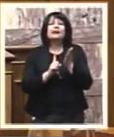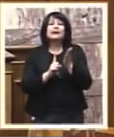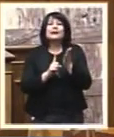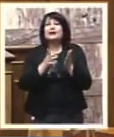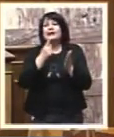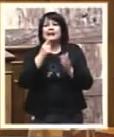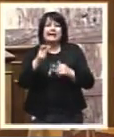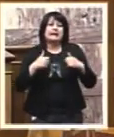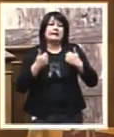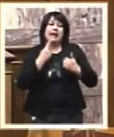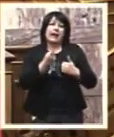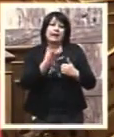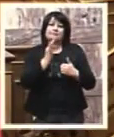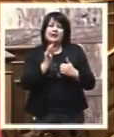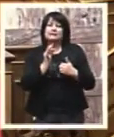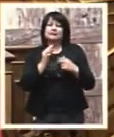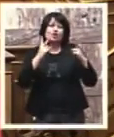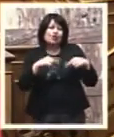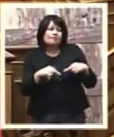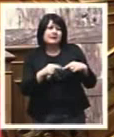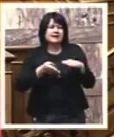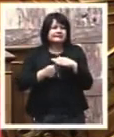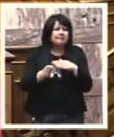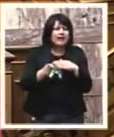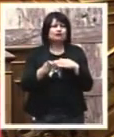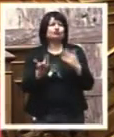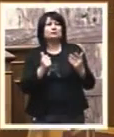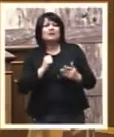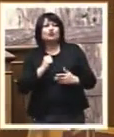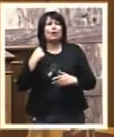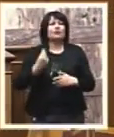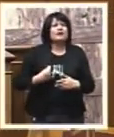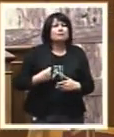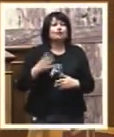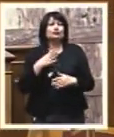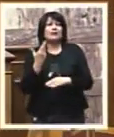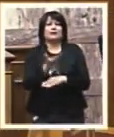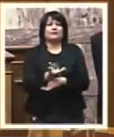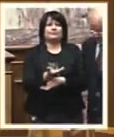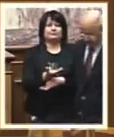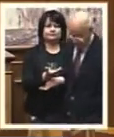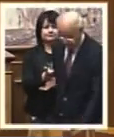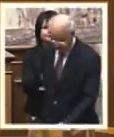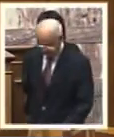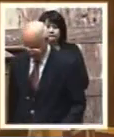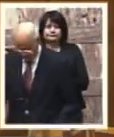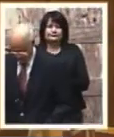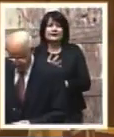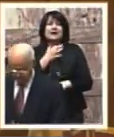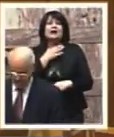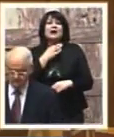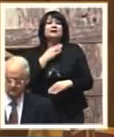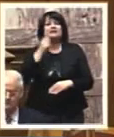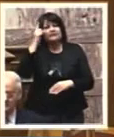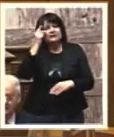νέοι λένε, κάποιον στην εξουσία, δημόσια ή ιδιωτική, ο φοιτητής να χρειάζεται προστάτη μια φοιτητική παράταξη,